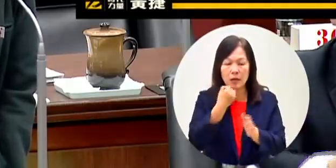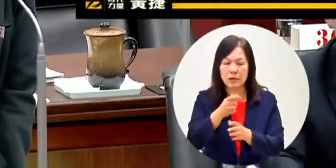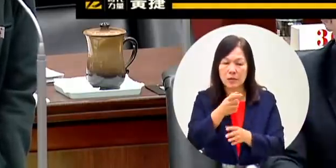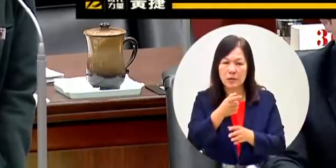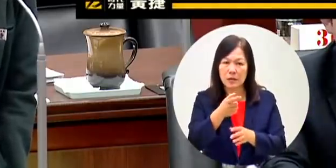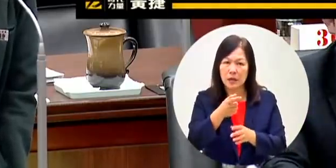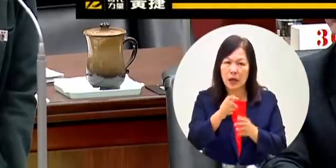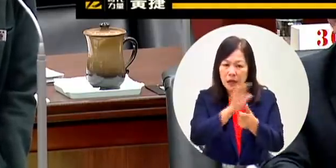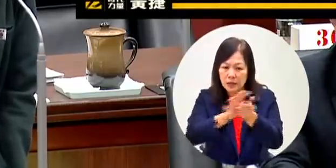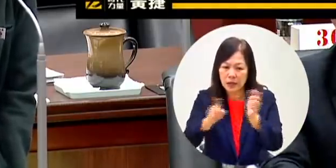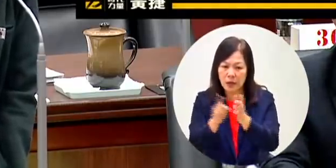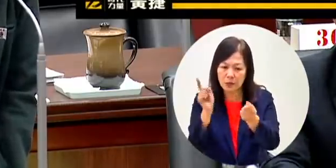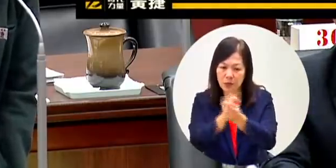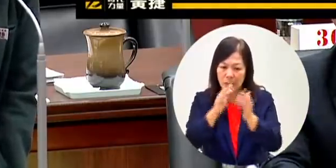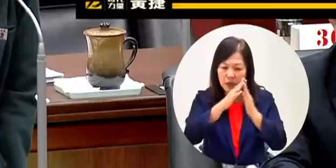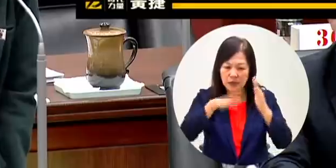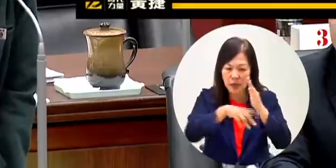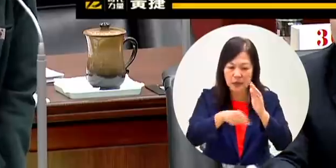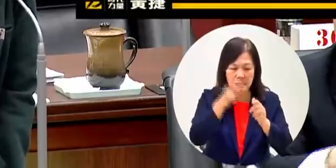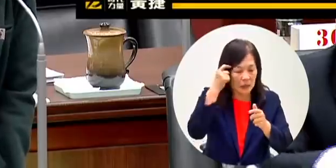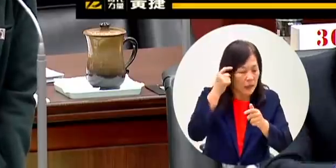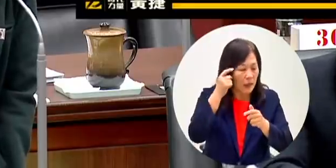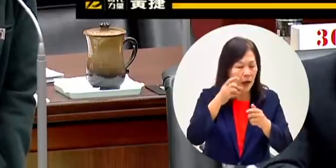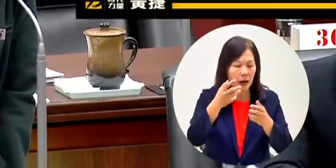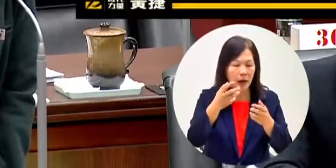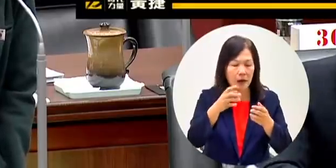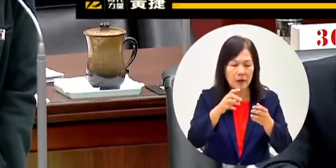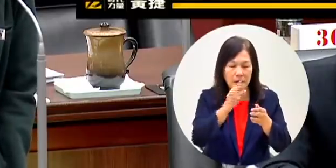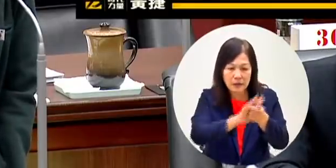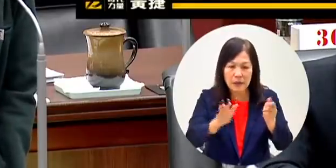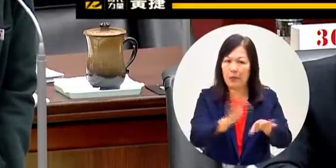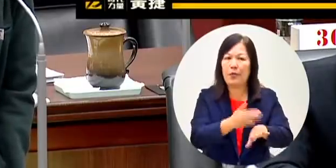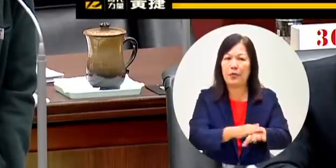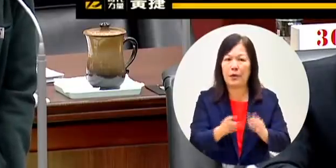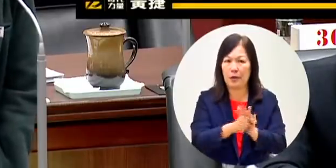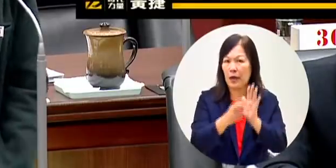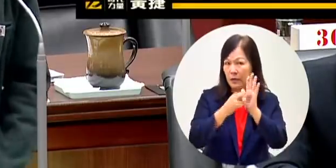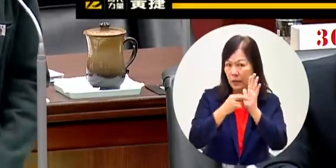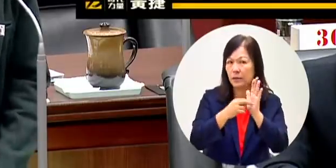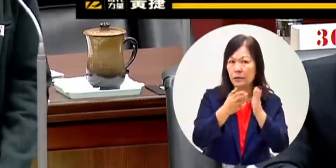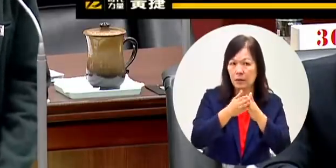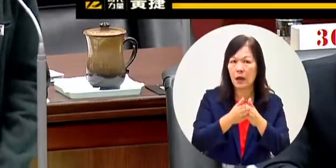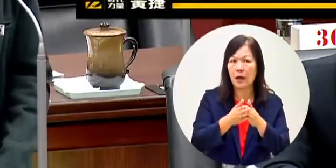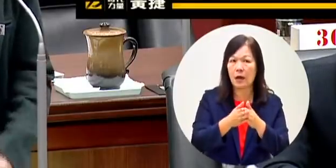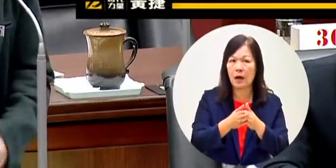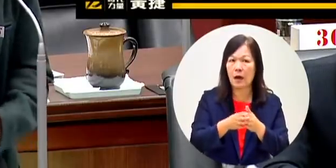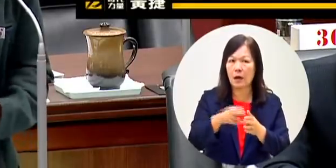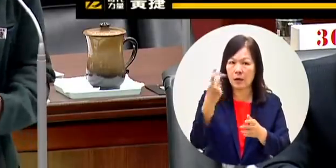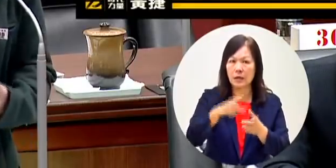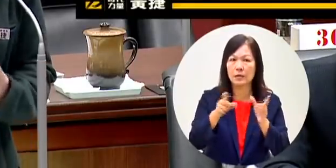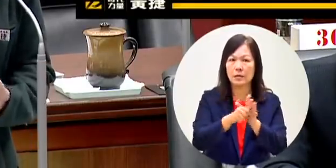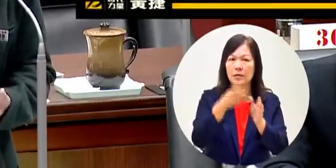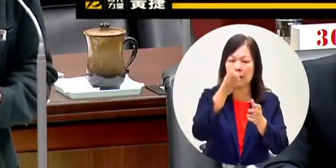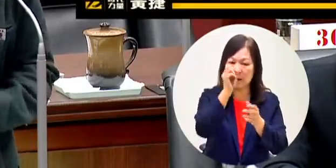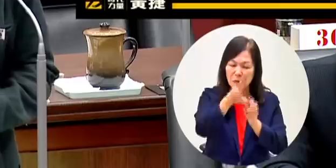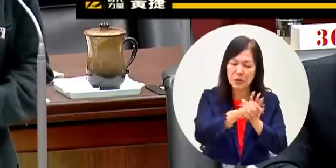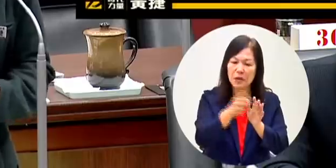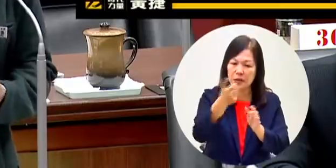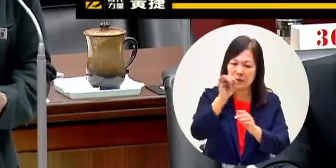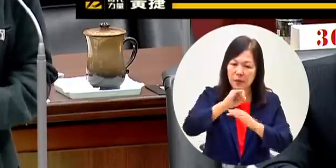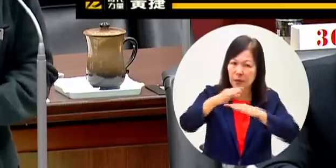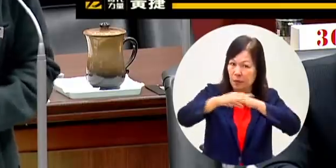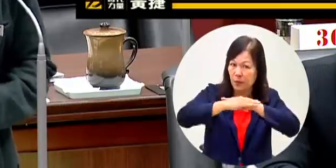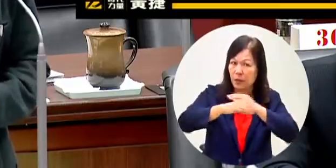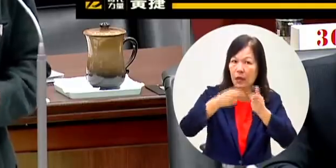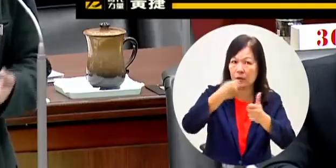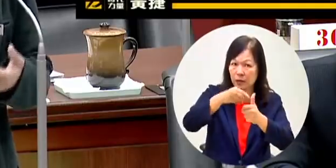念。这是我必须澄清的，也要再次跟市长澄清说，其实性别平等教育可能，可能市长觉得